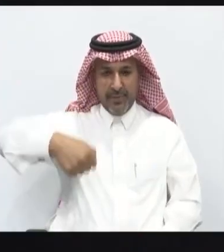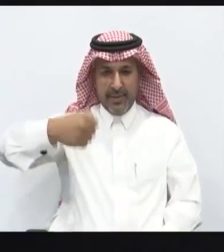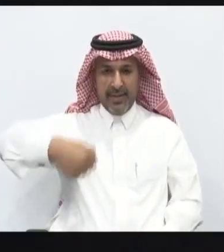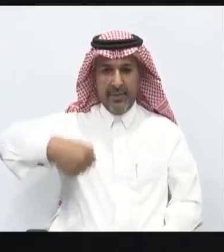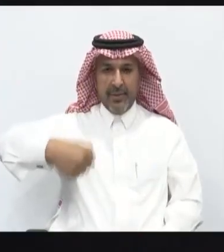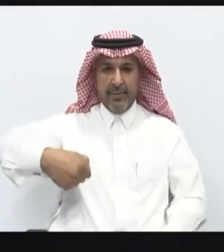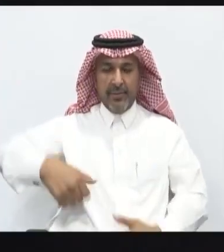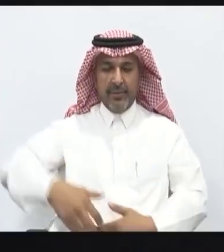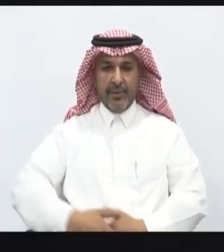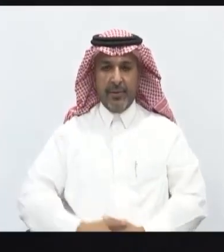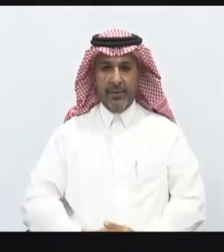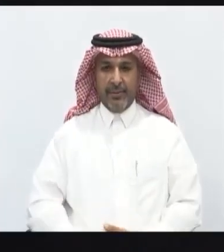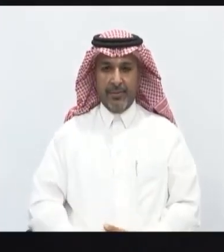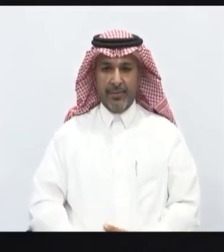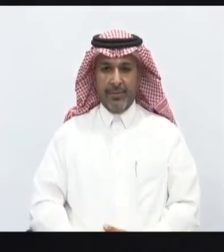وبركاته